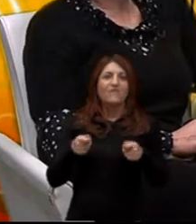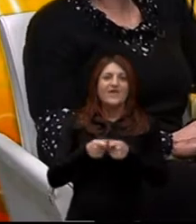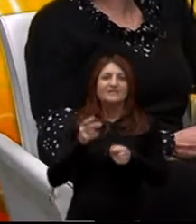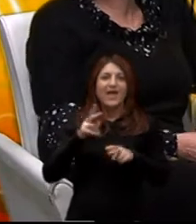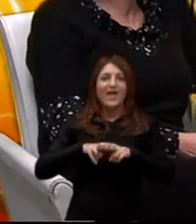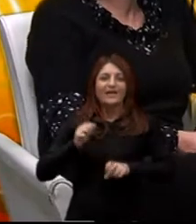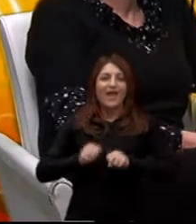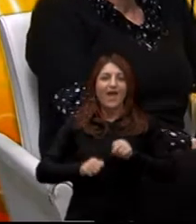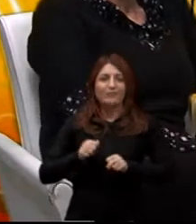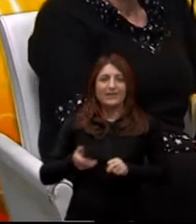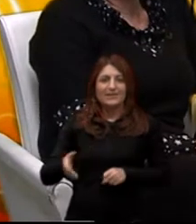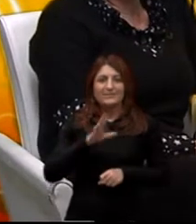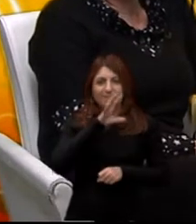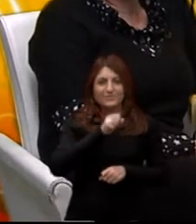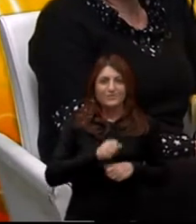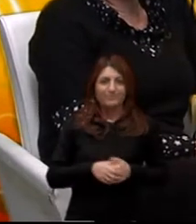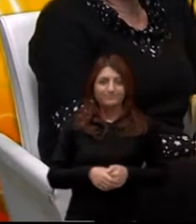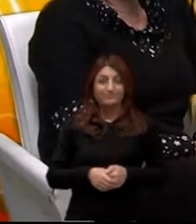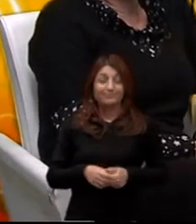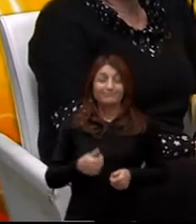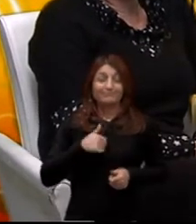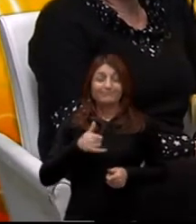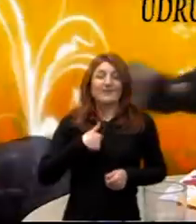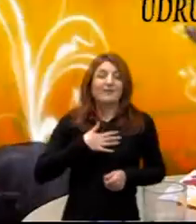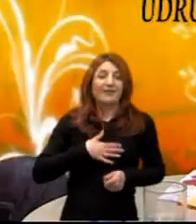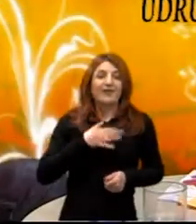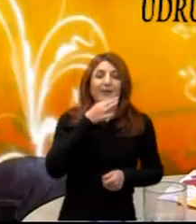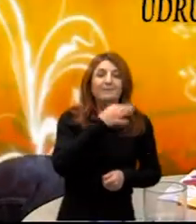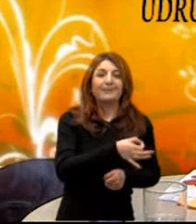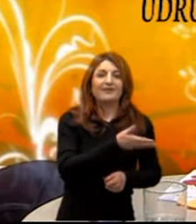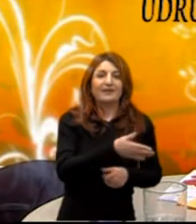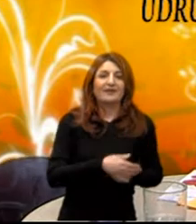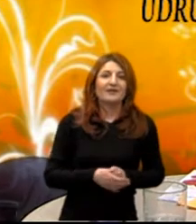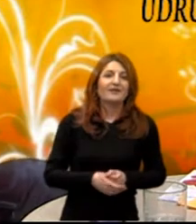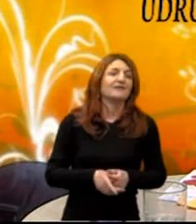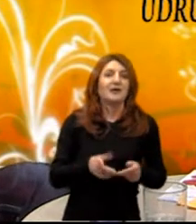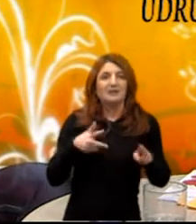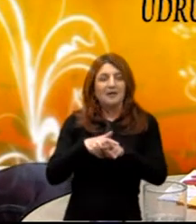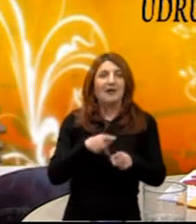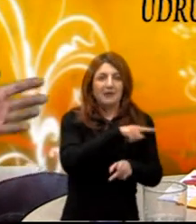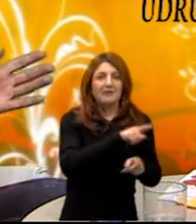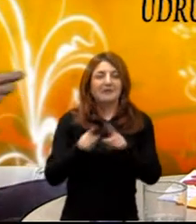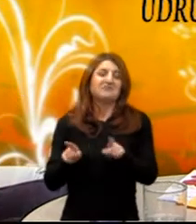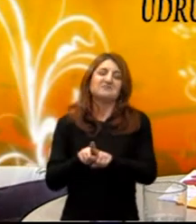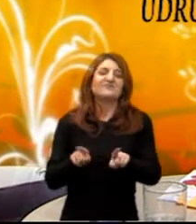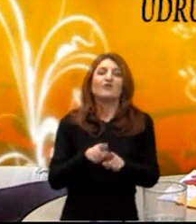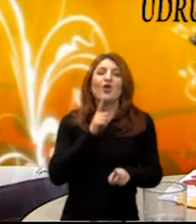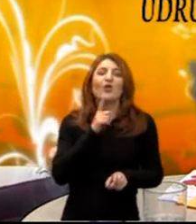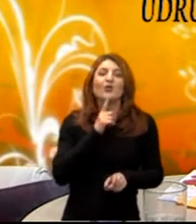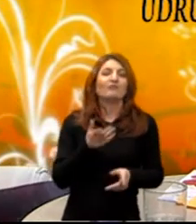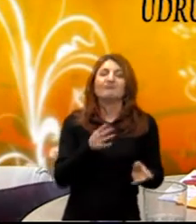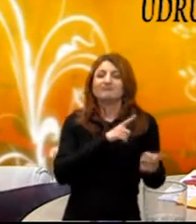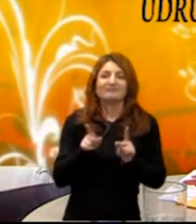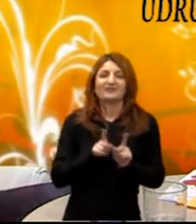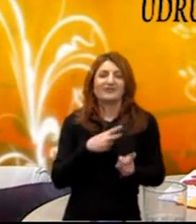to rekla. Ona je provodila terapije konkretno. Upravo sam konkretno to i htjela sada pitati, pa sam mislila vas, ali evo, to je mi samo mene... Ma nema problema, mogu i ja, ali ona